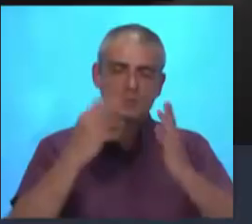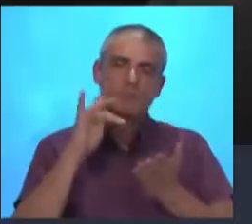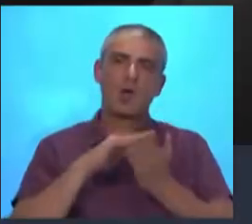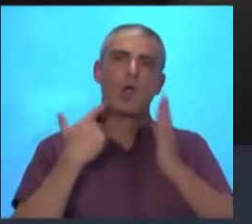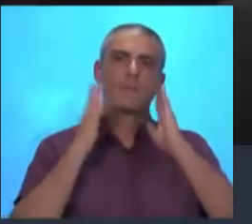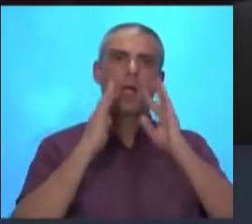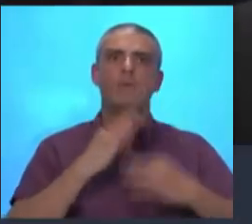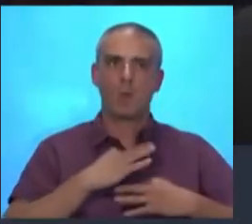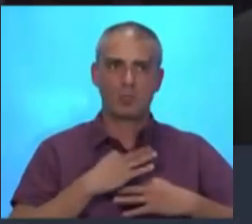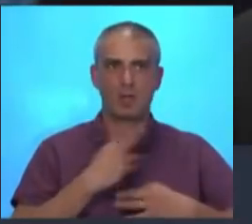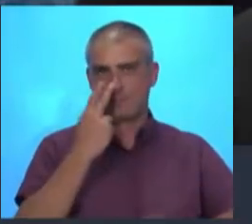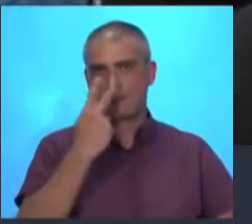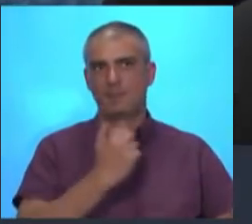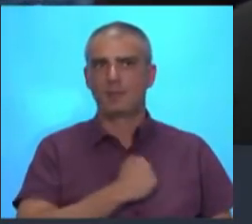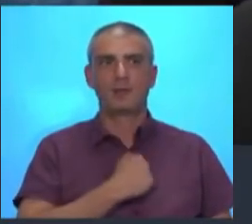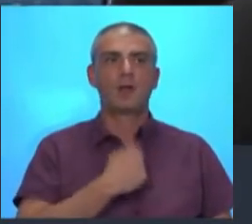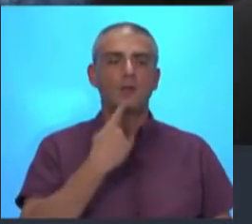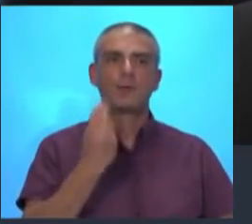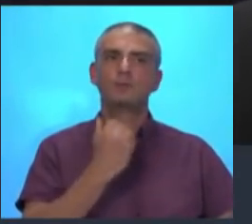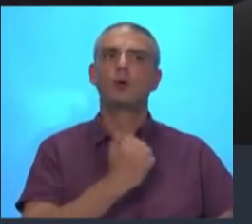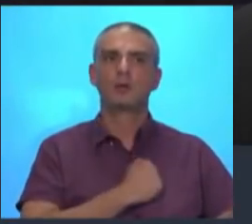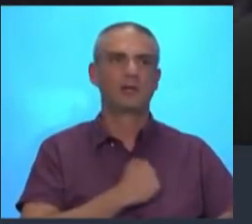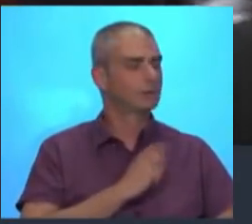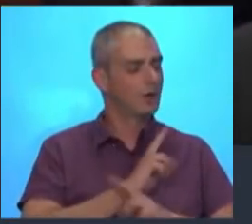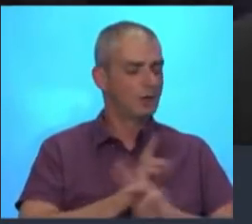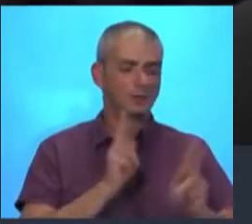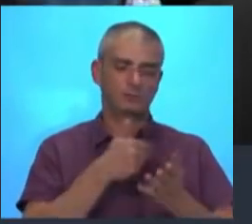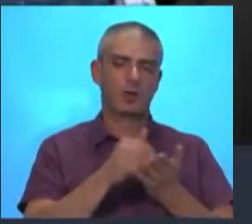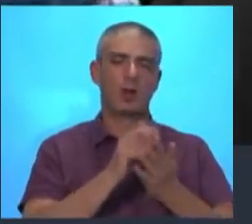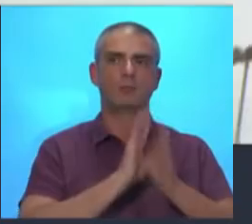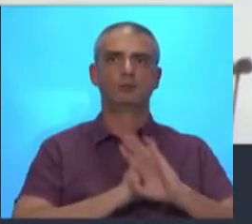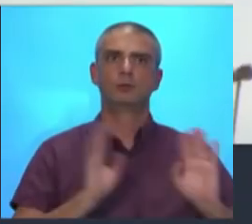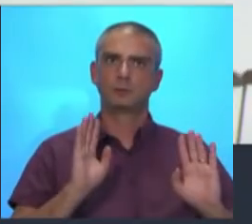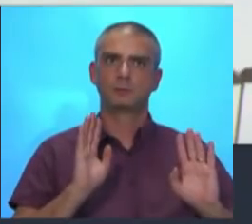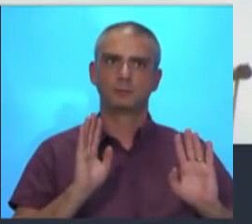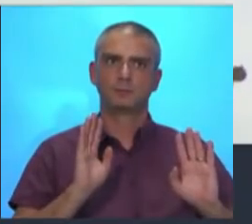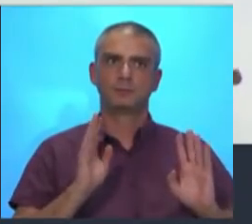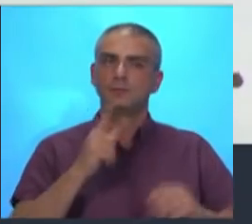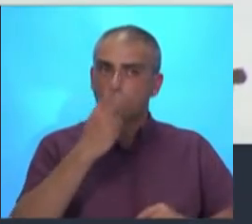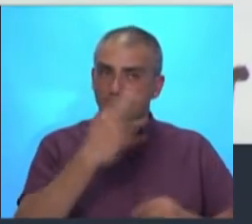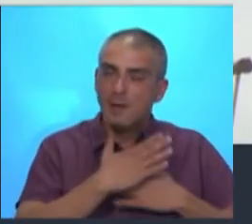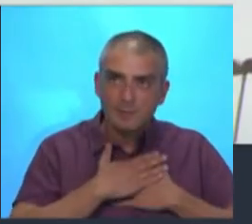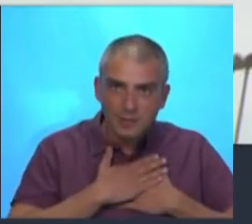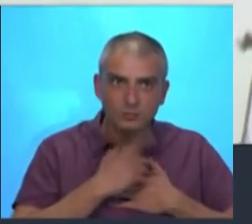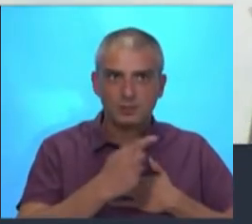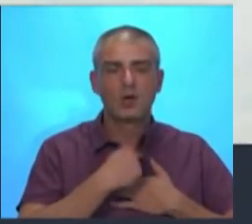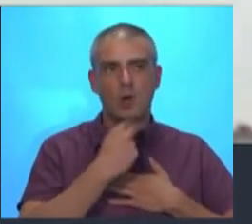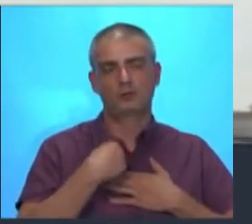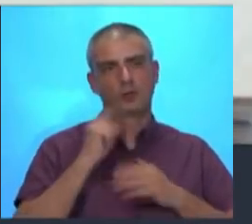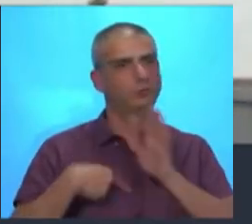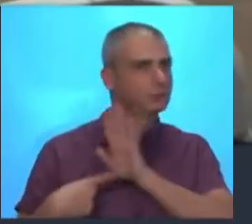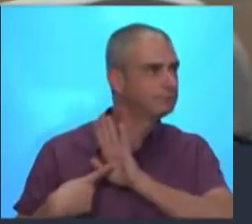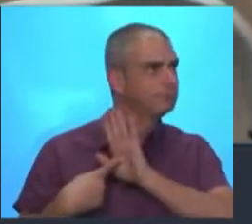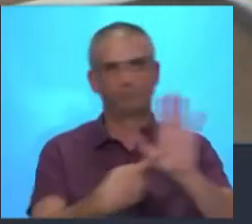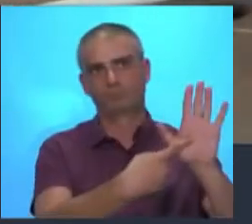האמוני, מהמקום הדתי, אנחנו אומרים אמירה הדתית שזה לא יימשך. כאילו שמבחינתנו זה כל שאנחנו צריכים להשמיע.